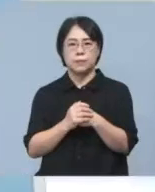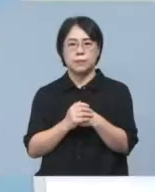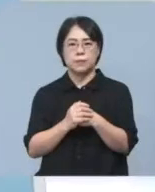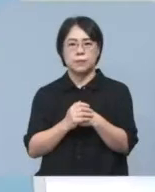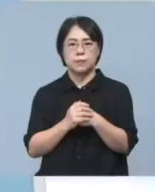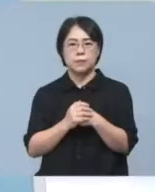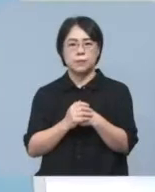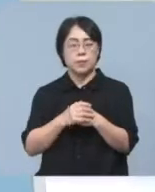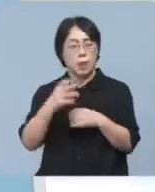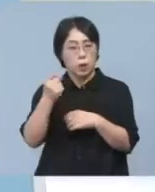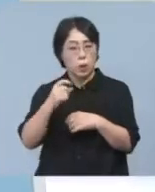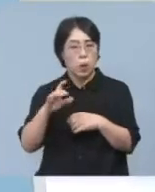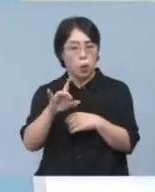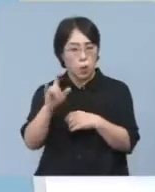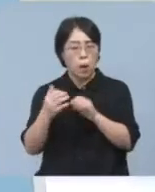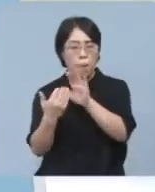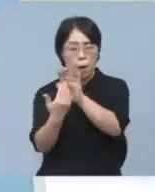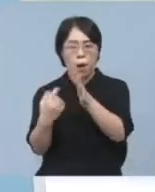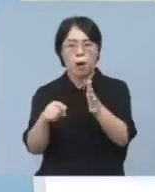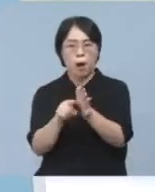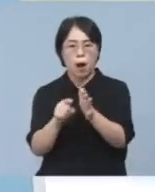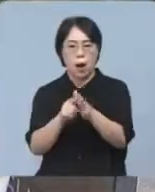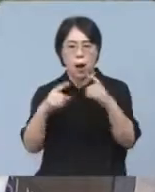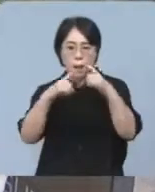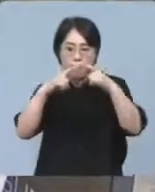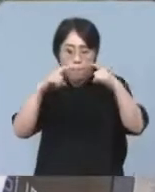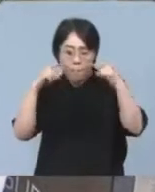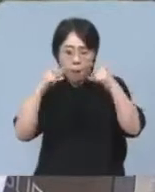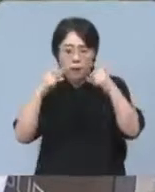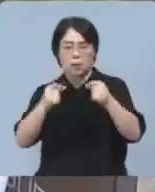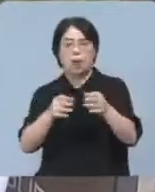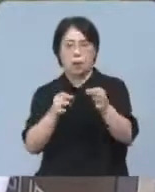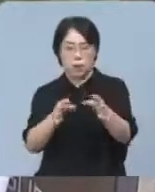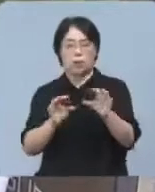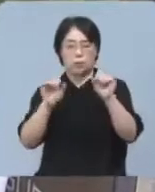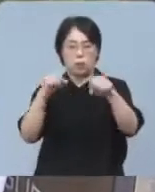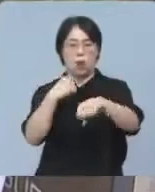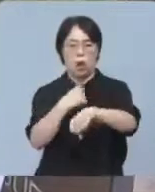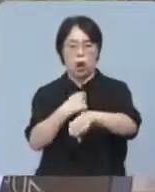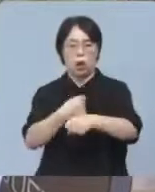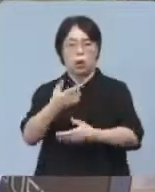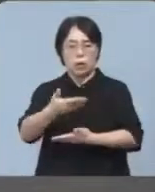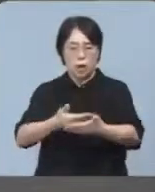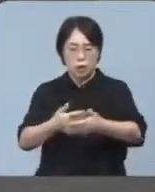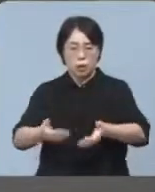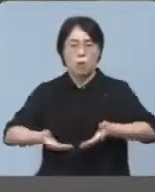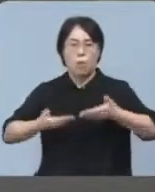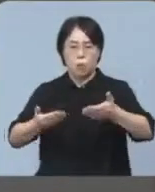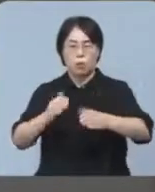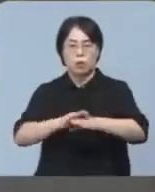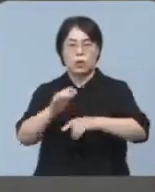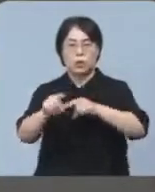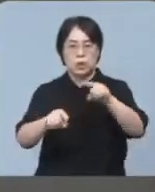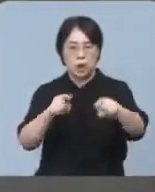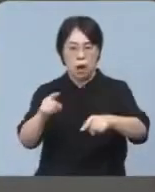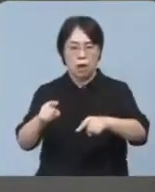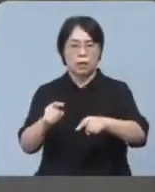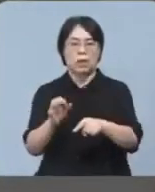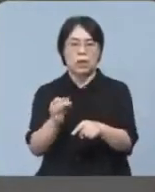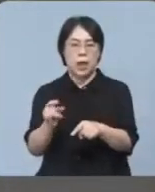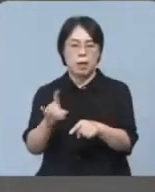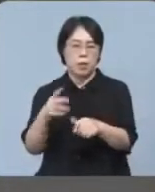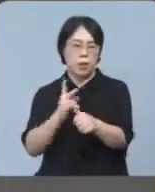또 코랄 고 방역을 위해 마스크 기분 눈까지 진행하는 등 나눔과 봉사를 실천하는 예비 교사들이